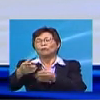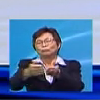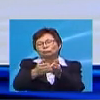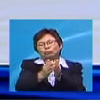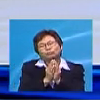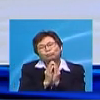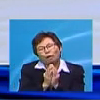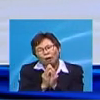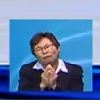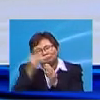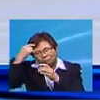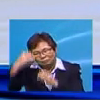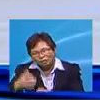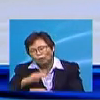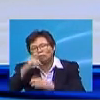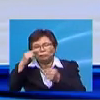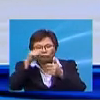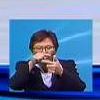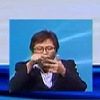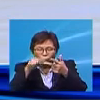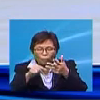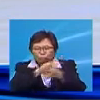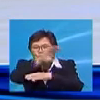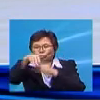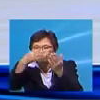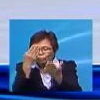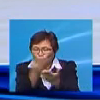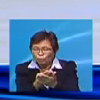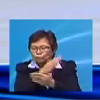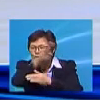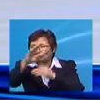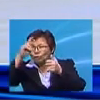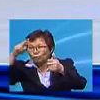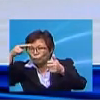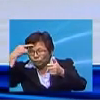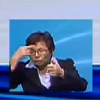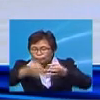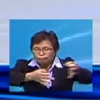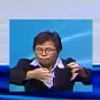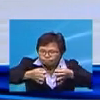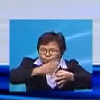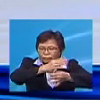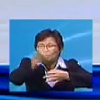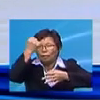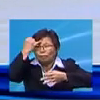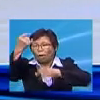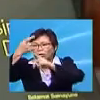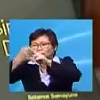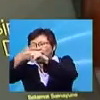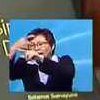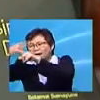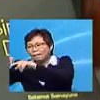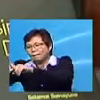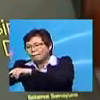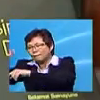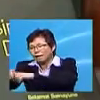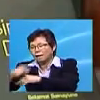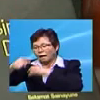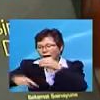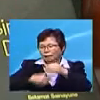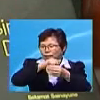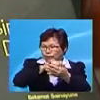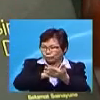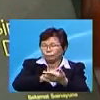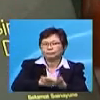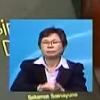tersebut setelah meneliti segala bukti mengambil kira segala fakta penjelasan dan pendapat daripada beberapa pihak berkenaan perkara